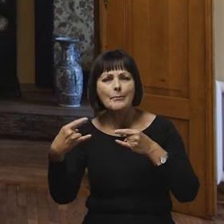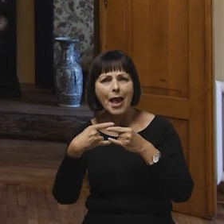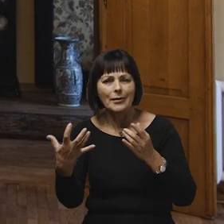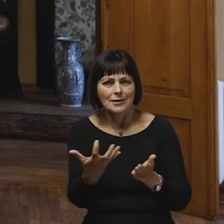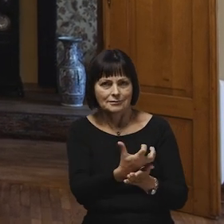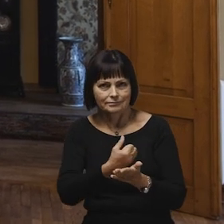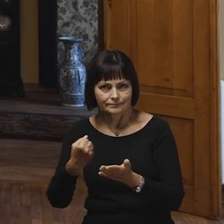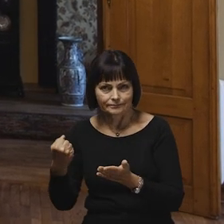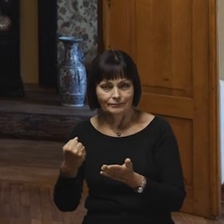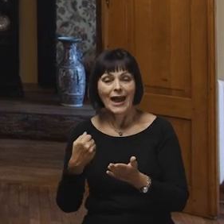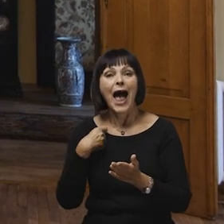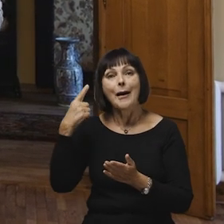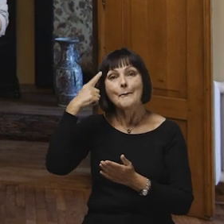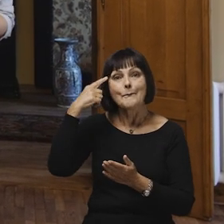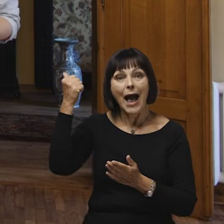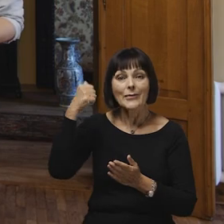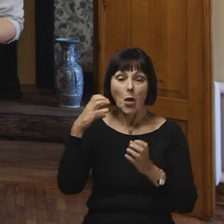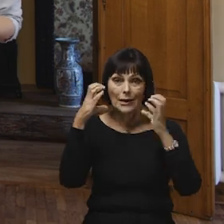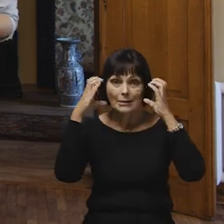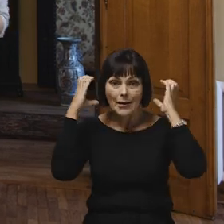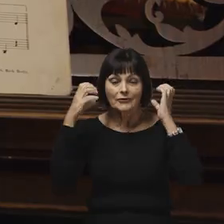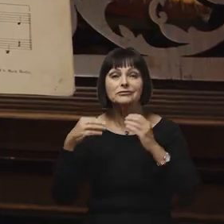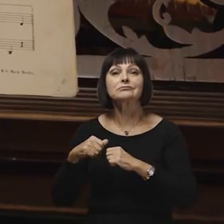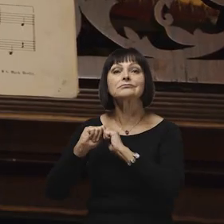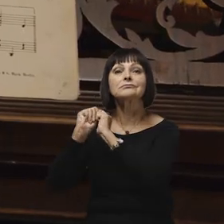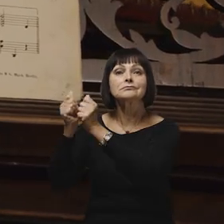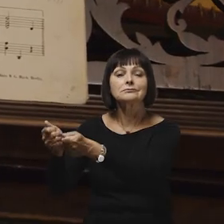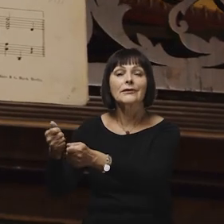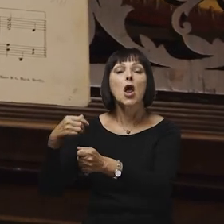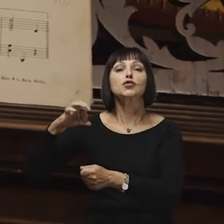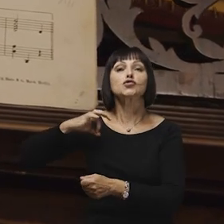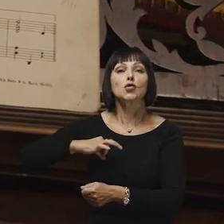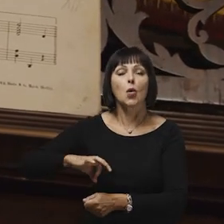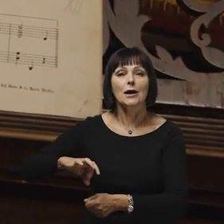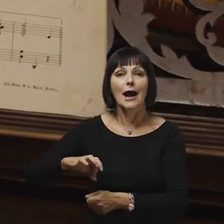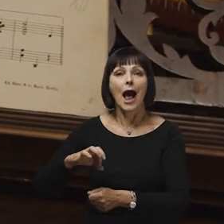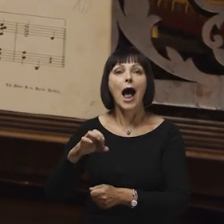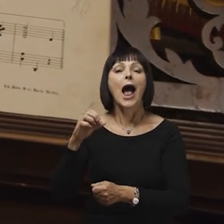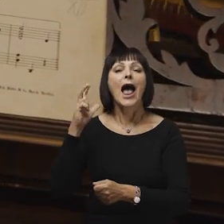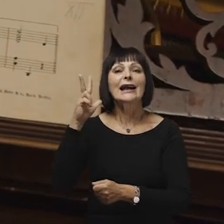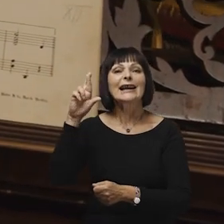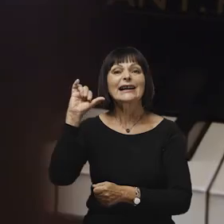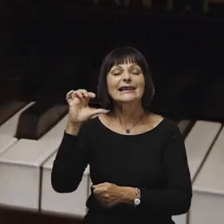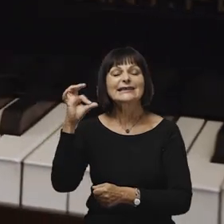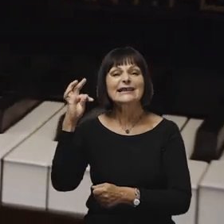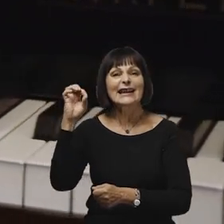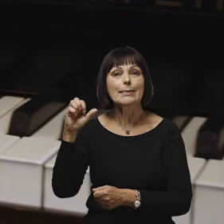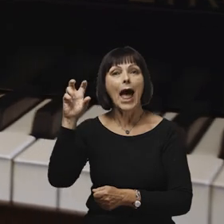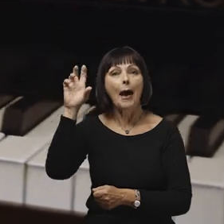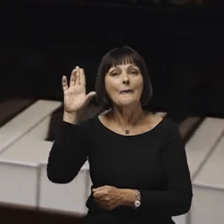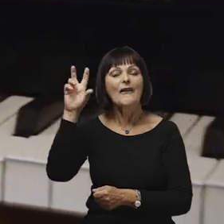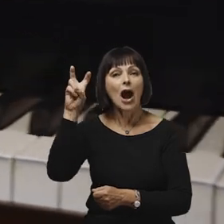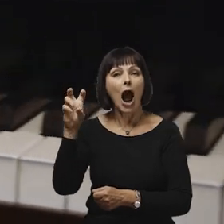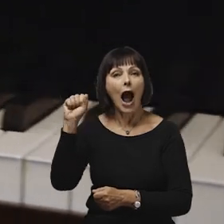sobą. Pamiątki po Paderewskim otrzymała w spadku ich córka, Krystyna Barbacka. Wśród tych